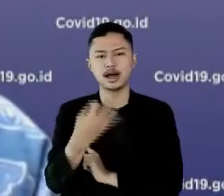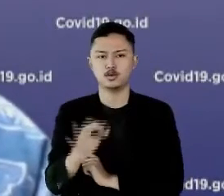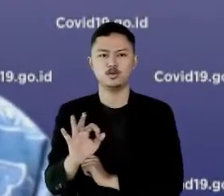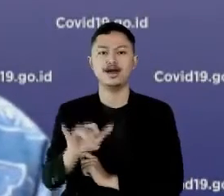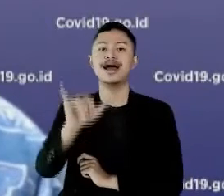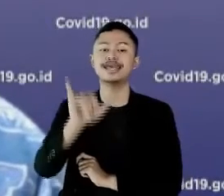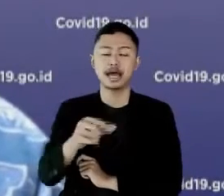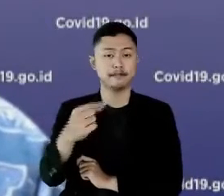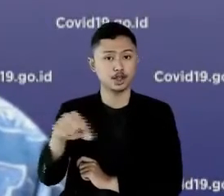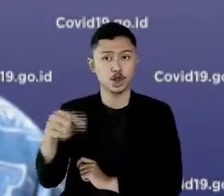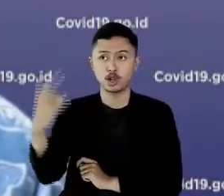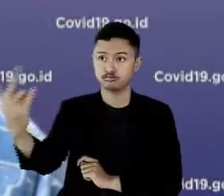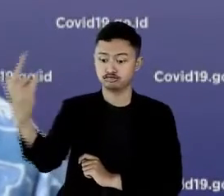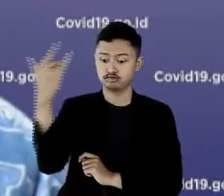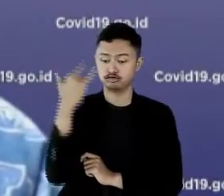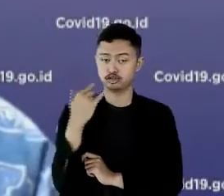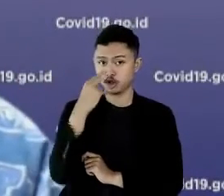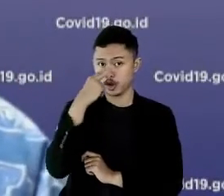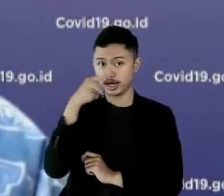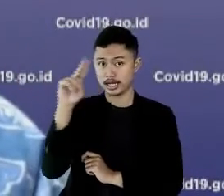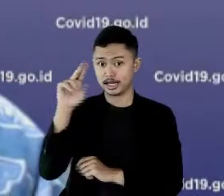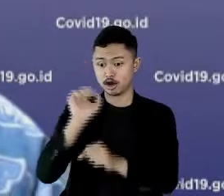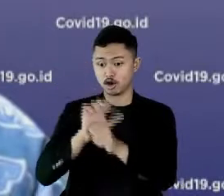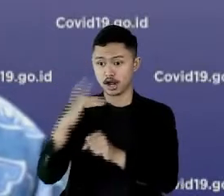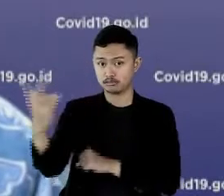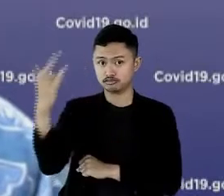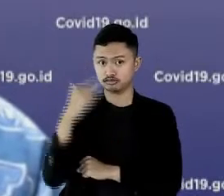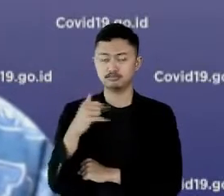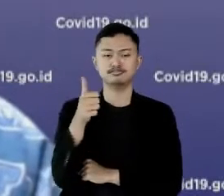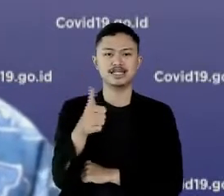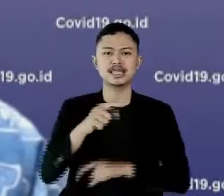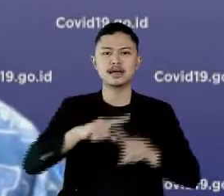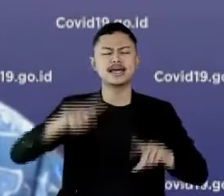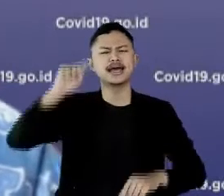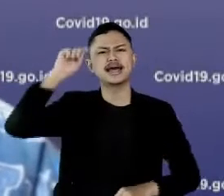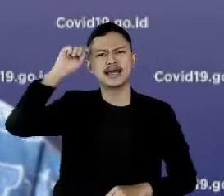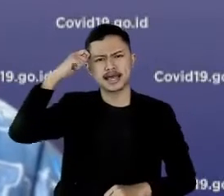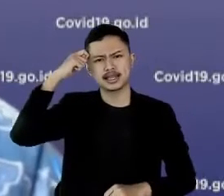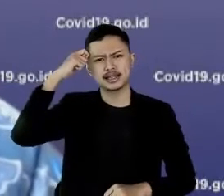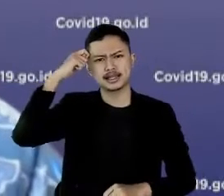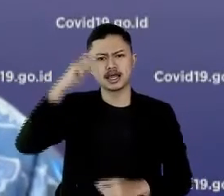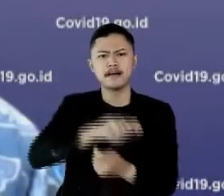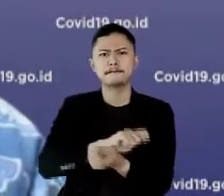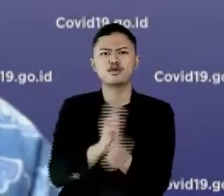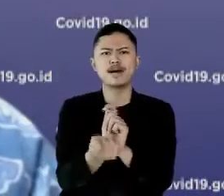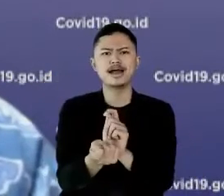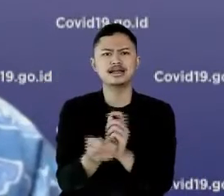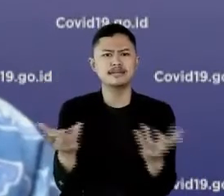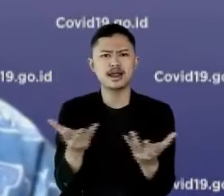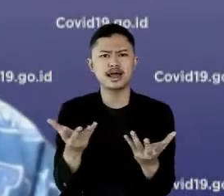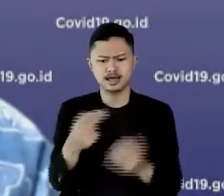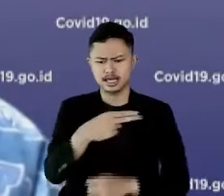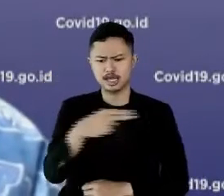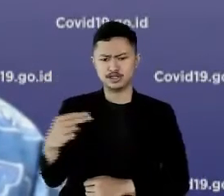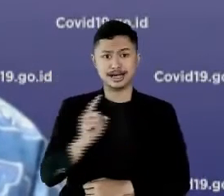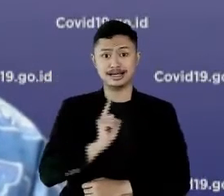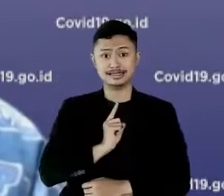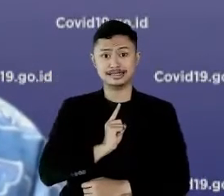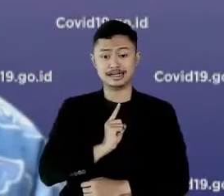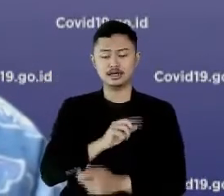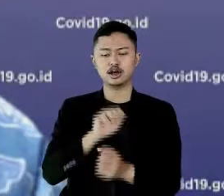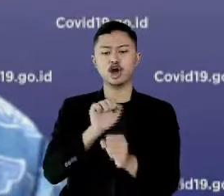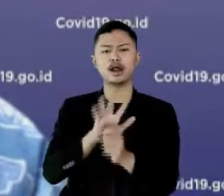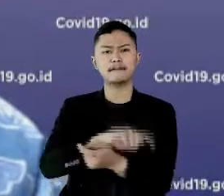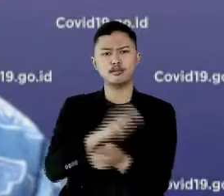betul, bisa masuk dari luar negeri. Tapi kita juga harus ingat bahwa mutasi itu bisa terjadi di dalam negeri kita sendiri gitu.